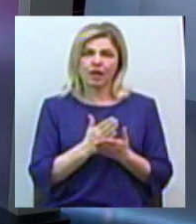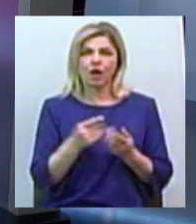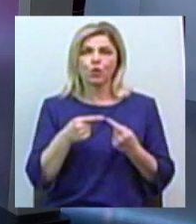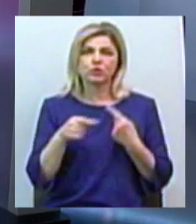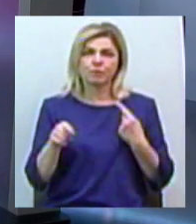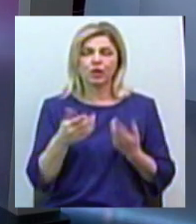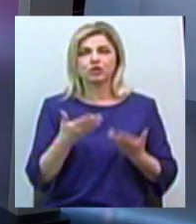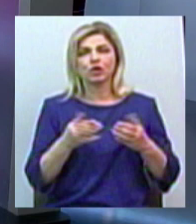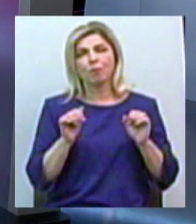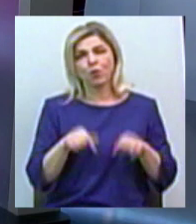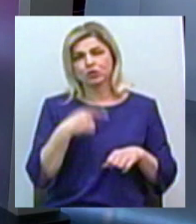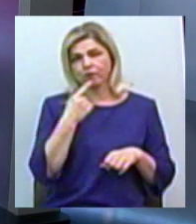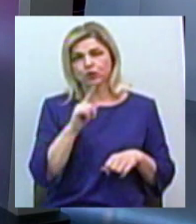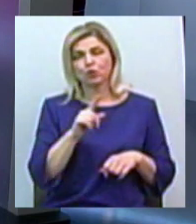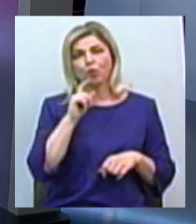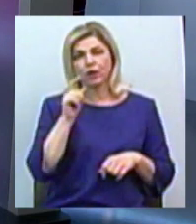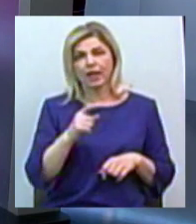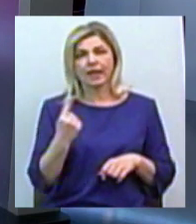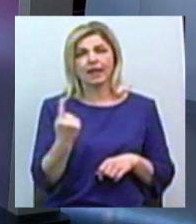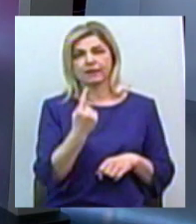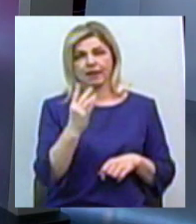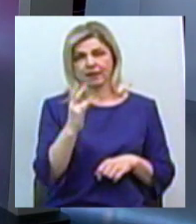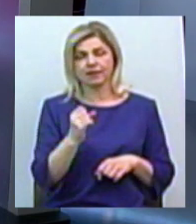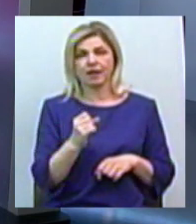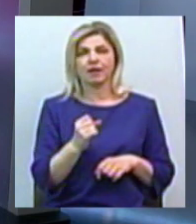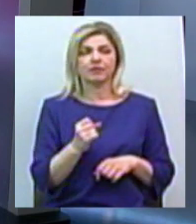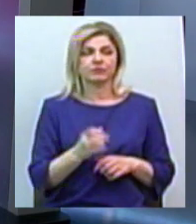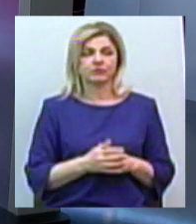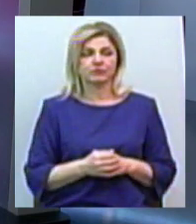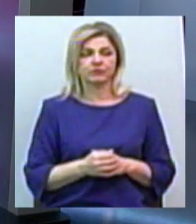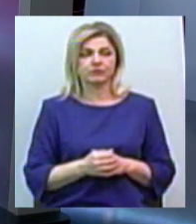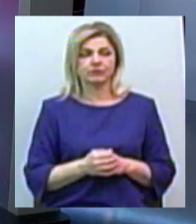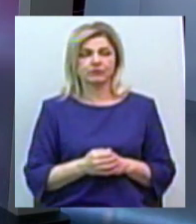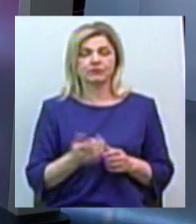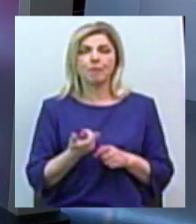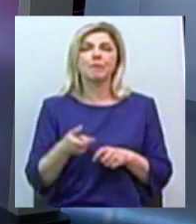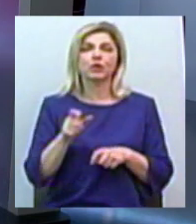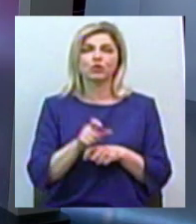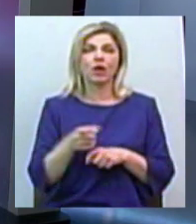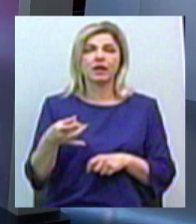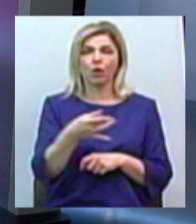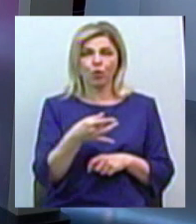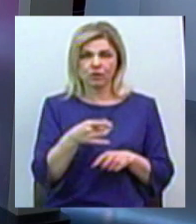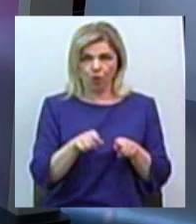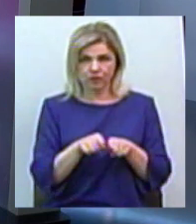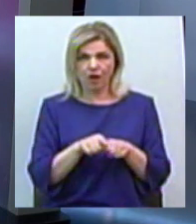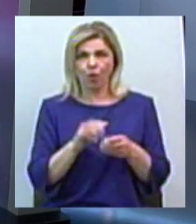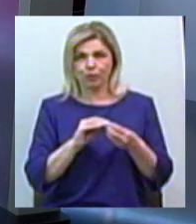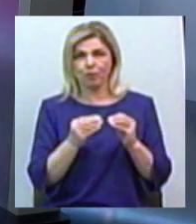чи можна говорити, що Україна єдина? Так чи інакше, все ж таки, по більшості регіонів приблизно однакові проблеми